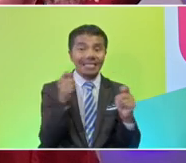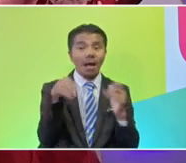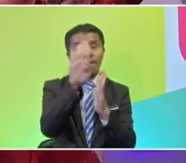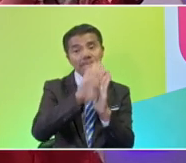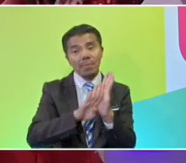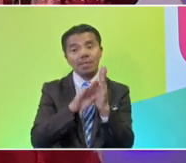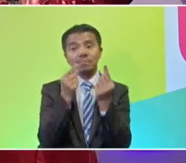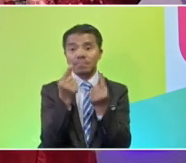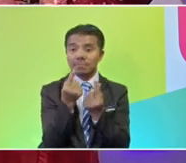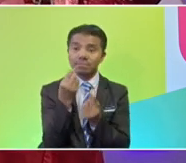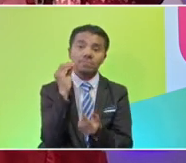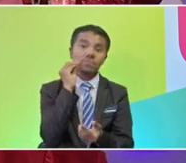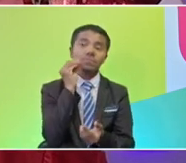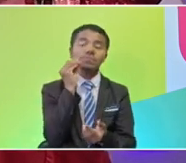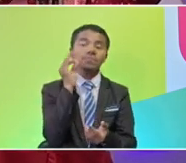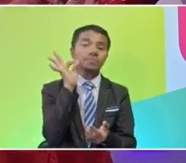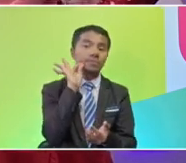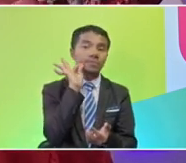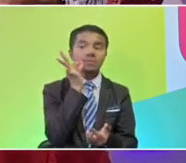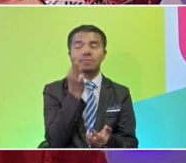jadi tidak berbiji